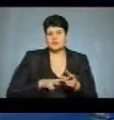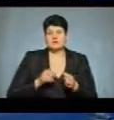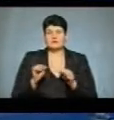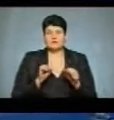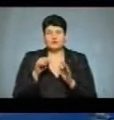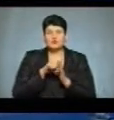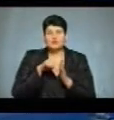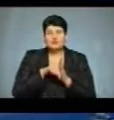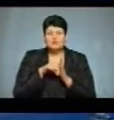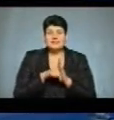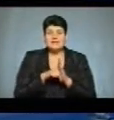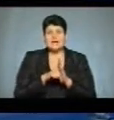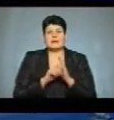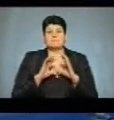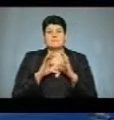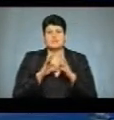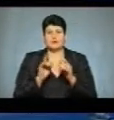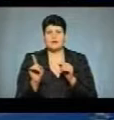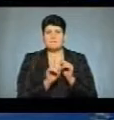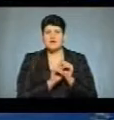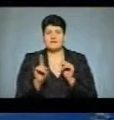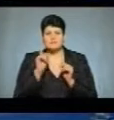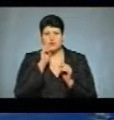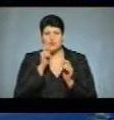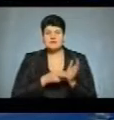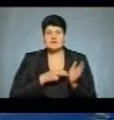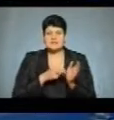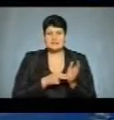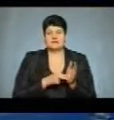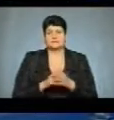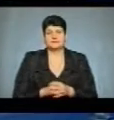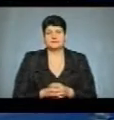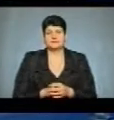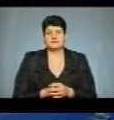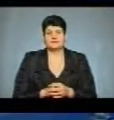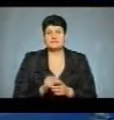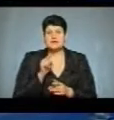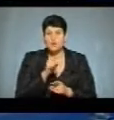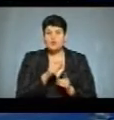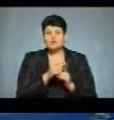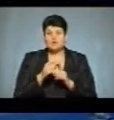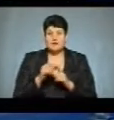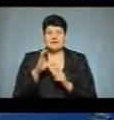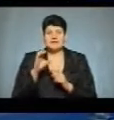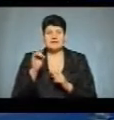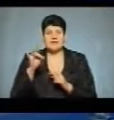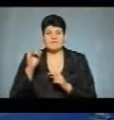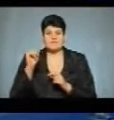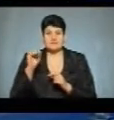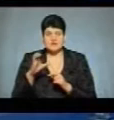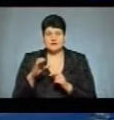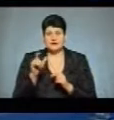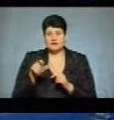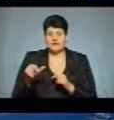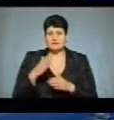департаменту внутрішніх і міжнародних пасажирських перевезень «Укрзалізниці» Олександр Красноштан. За його словами, сервіс «Укрзалізниці» для осіб з